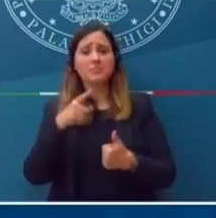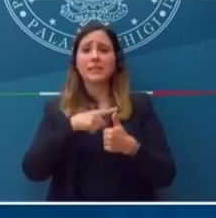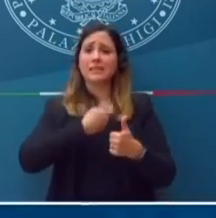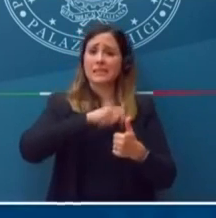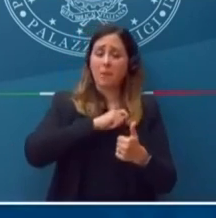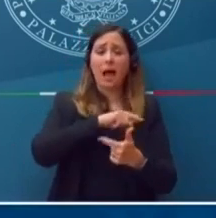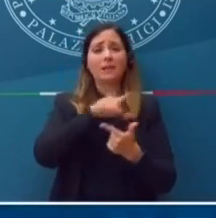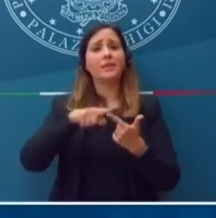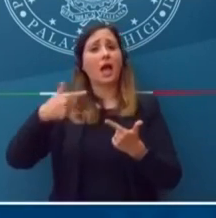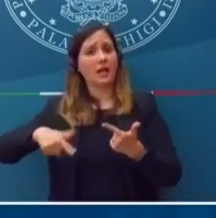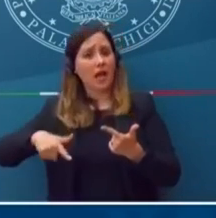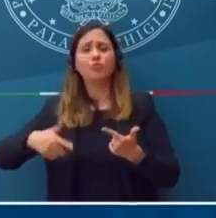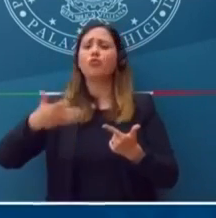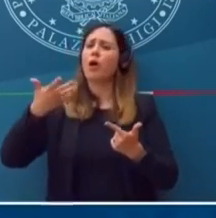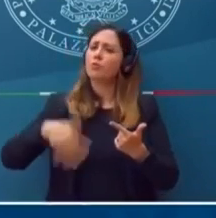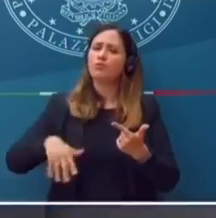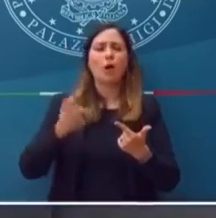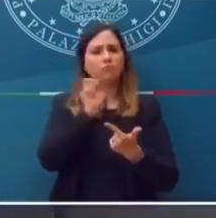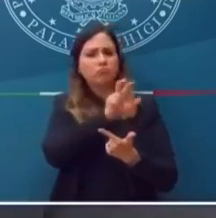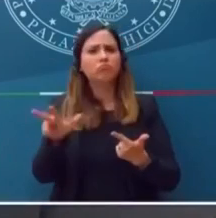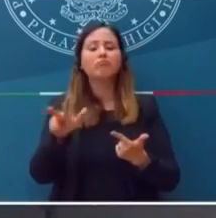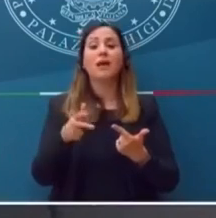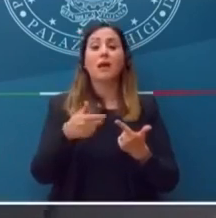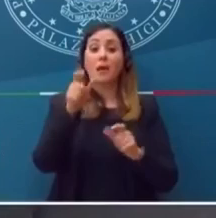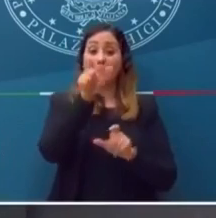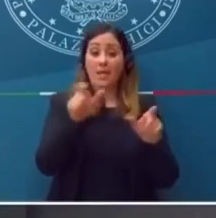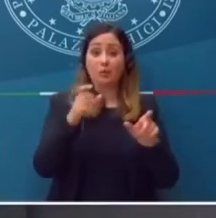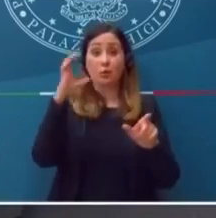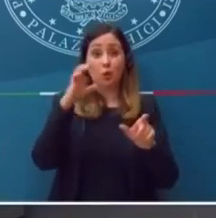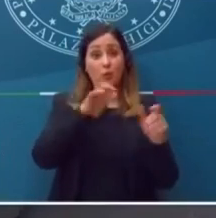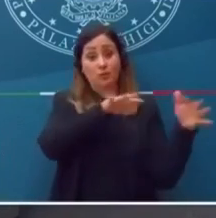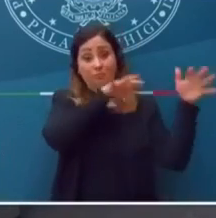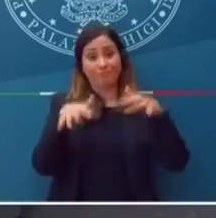che accoglieranno i turisti americani con passaporto digitale. Noi lo dobbiamo fare.